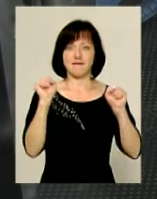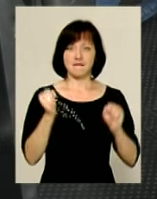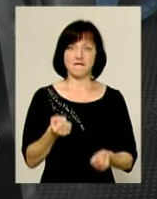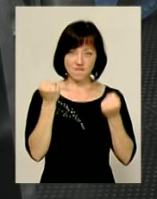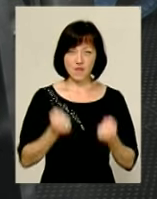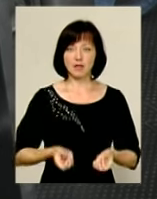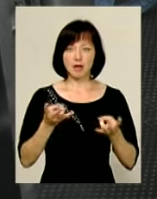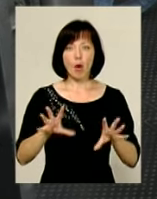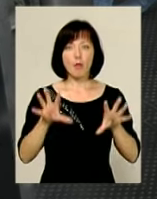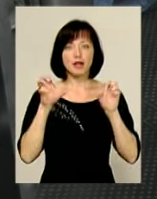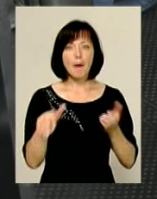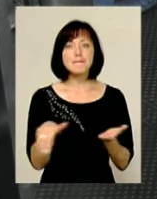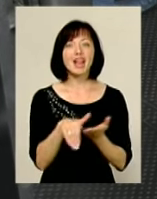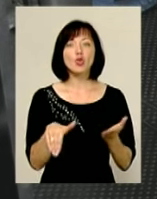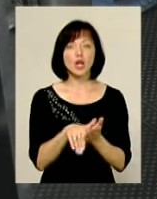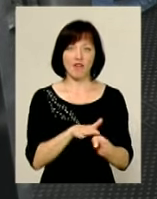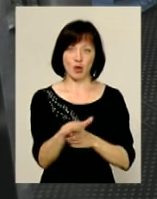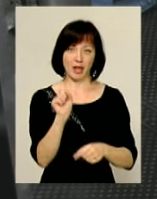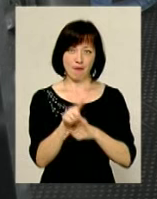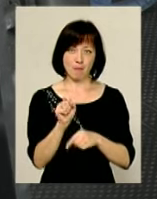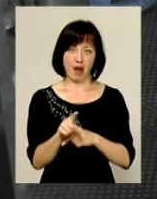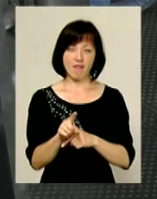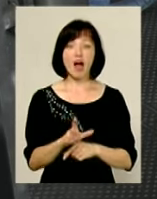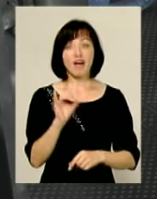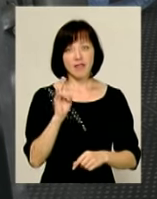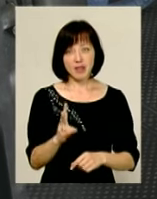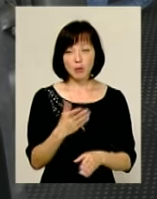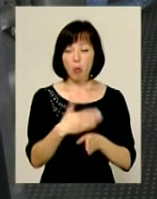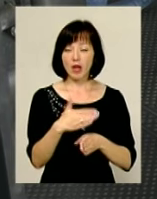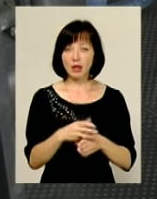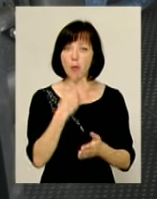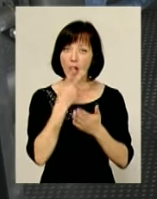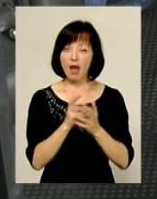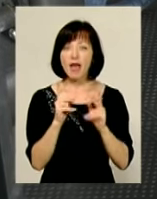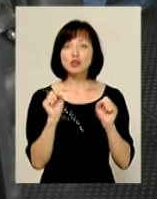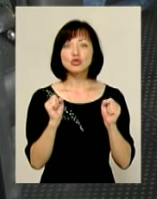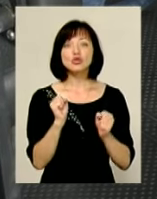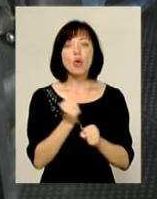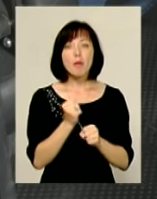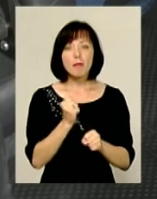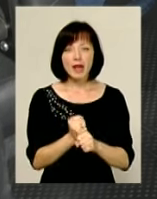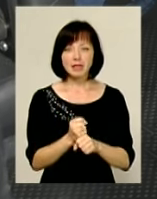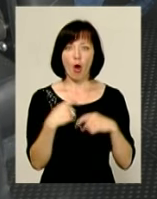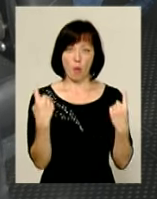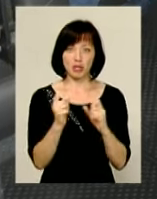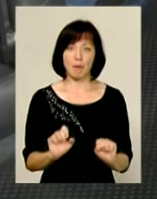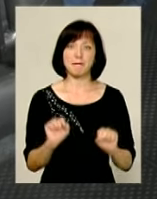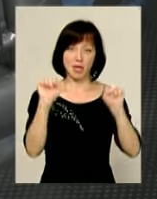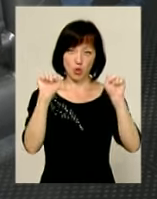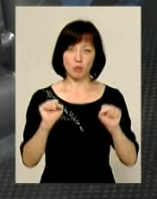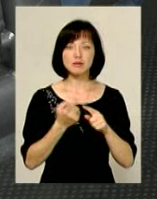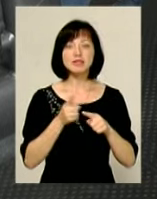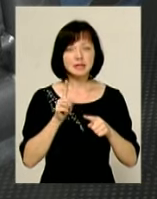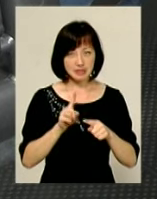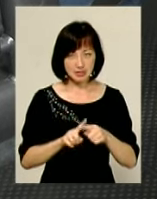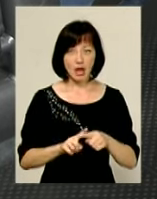Для початку треба опанувати методику виконання вправ. Руслан Сідлецький поетапно показує, як зробити класичний підйом штанги. Це, каже спортсмен,